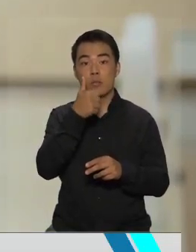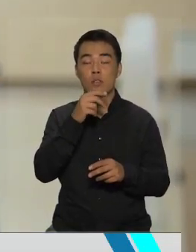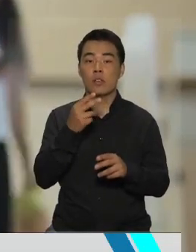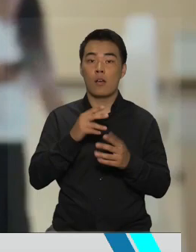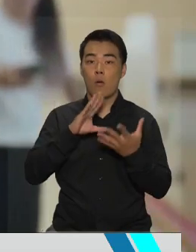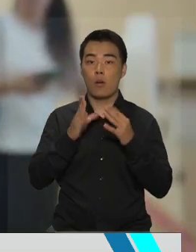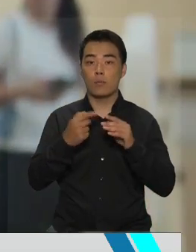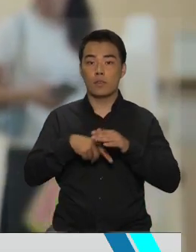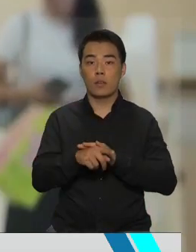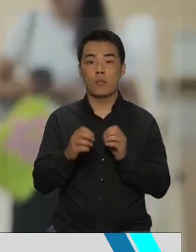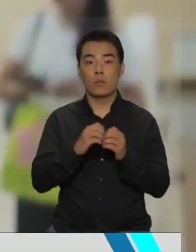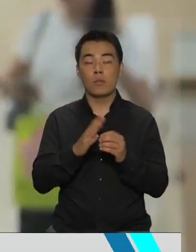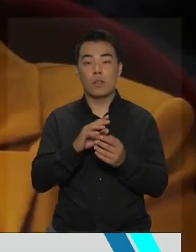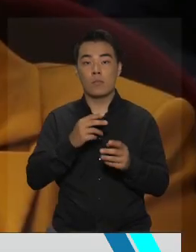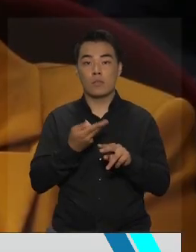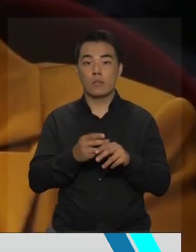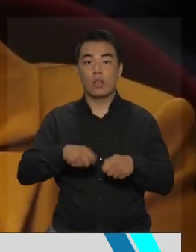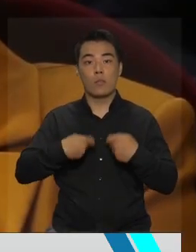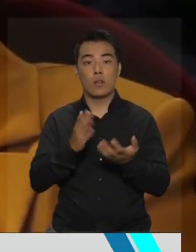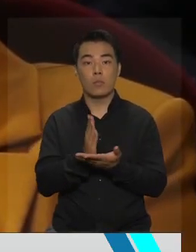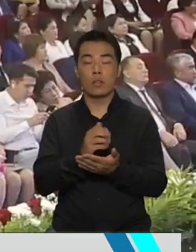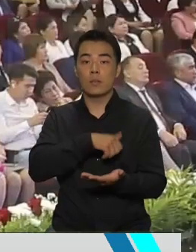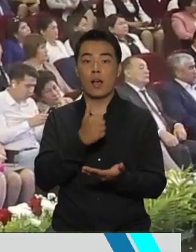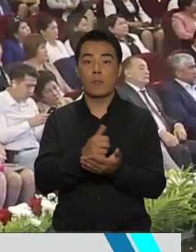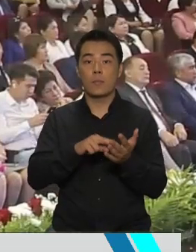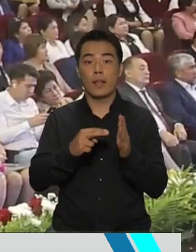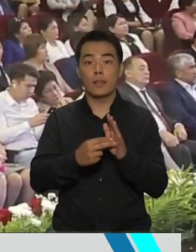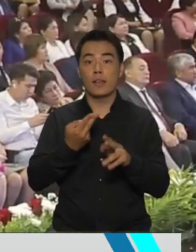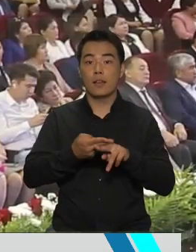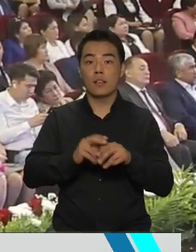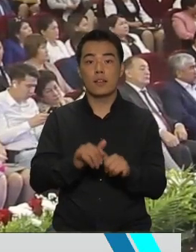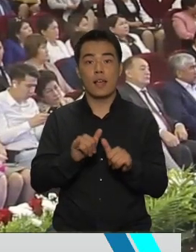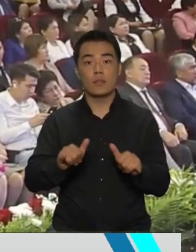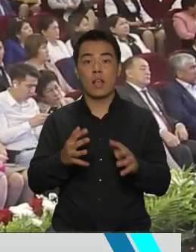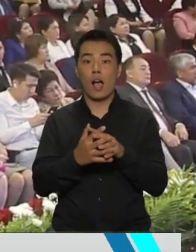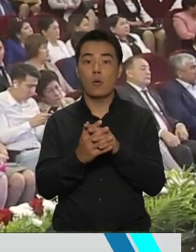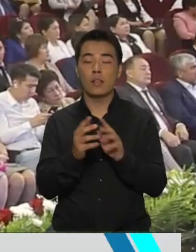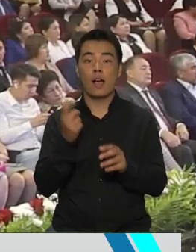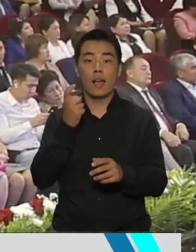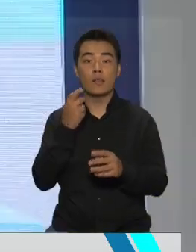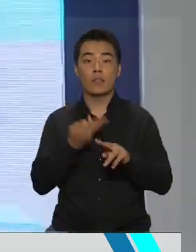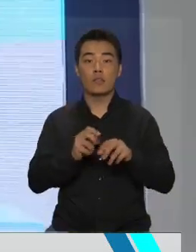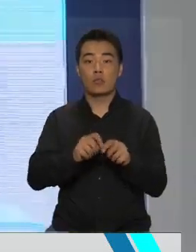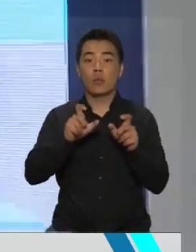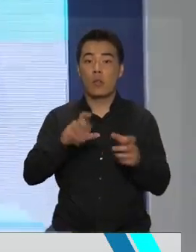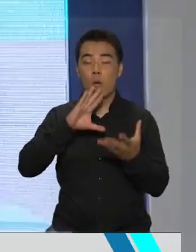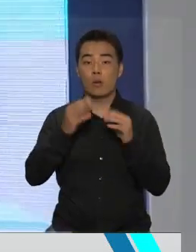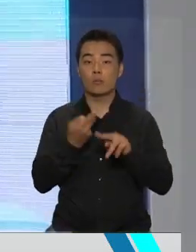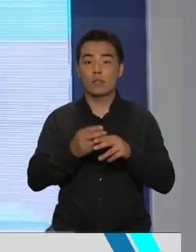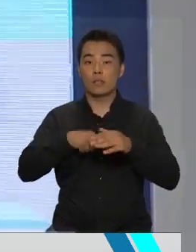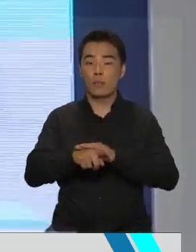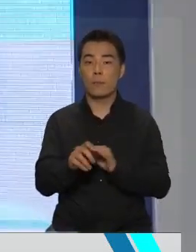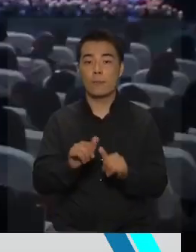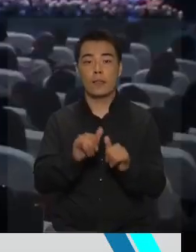оқушы мемлекеттік грант иеленіп тұр. Басты тақырып ауыл мектептерінің әлеуетін дамыту. Бүгінгі таңда аймақтағы жалпы білім беретін мектептердің басым